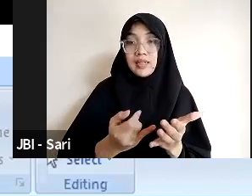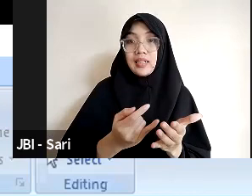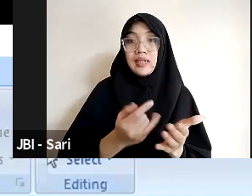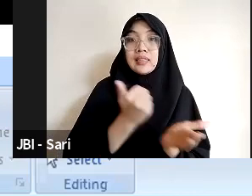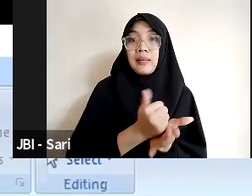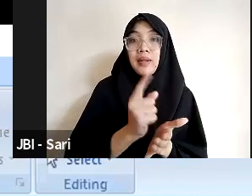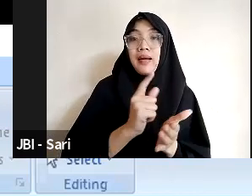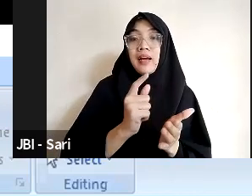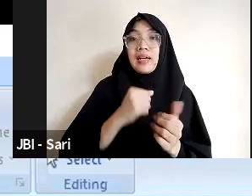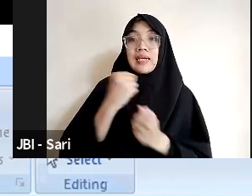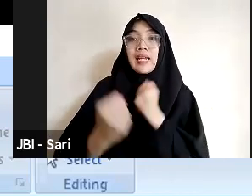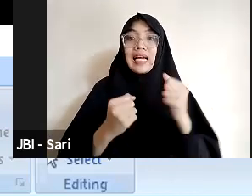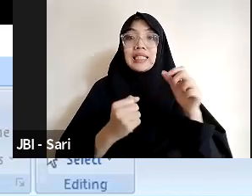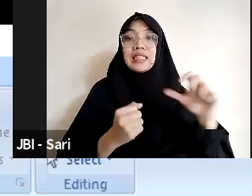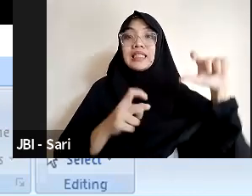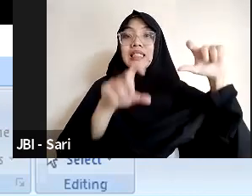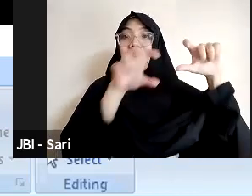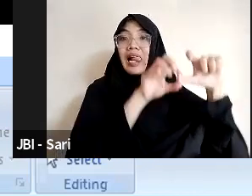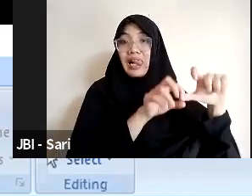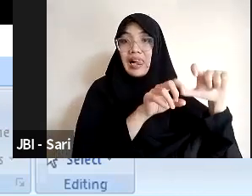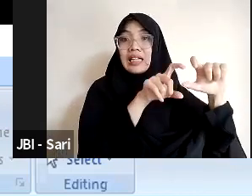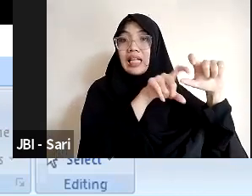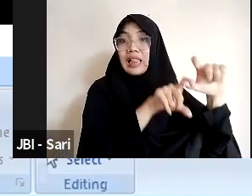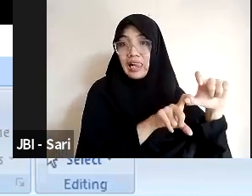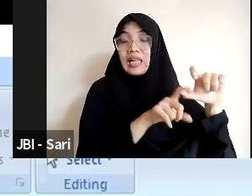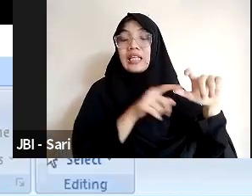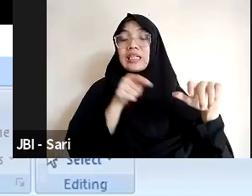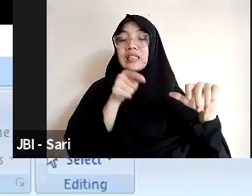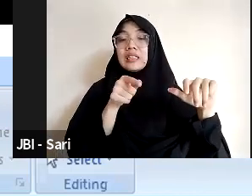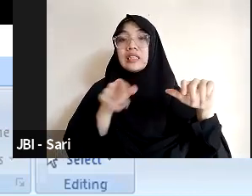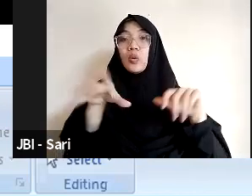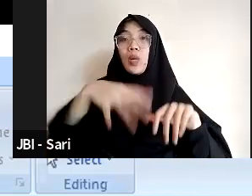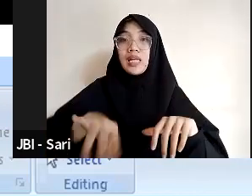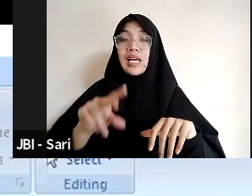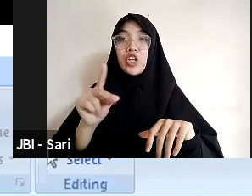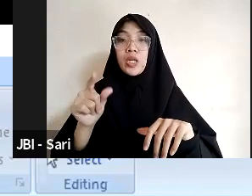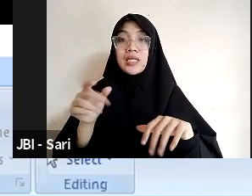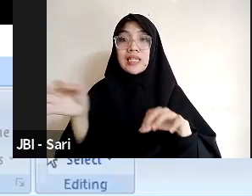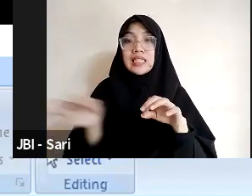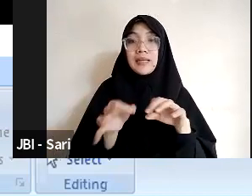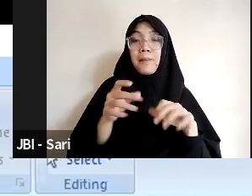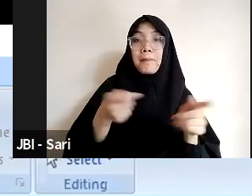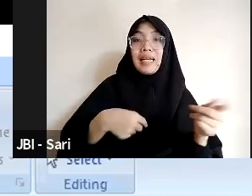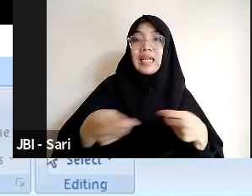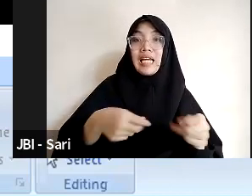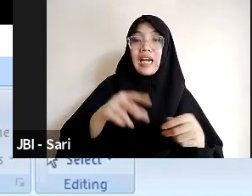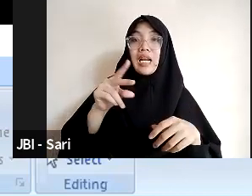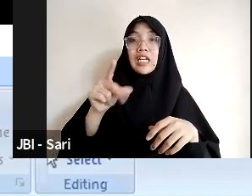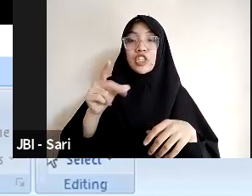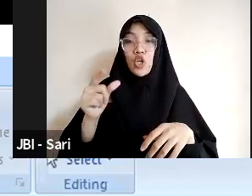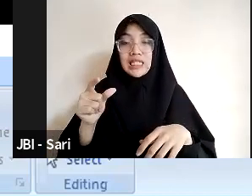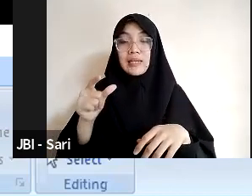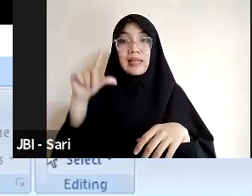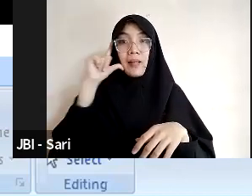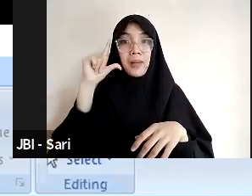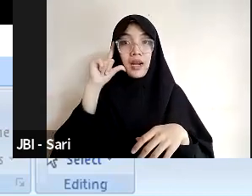gerakan cantelan di wilayah Rejodani, dekat pasar Rejodani di Sleman.